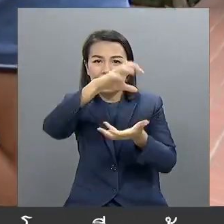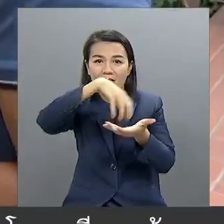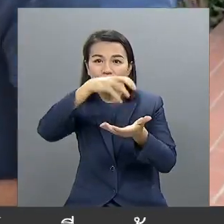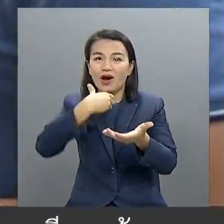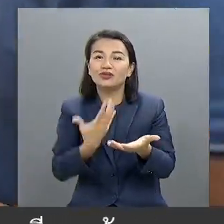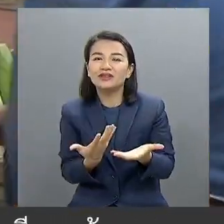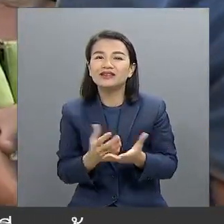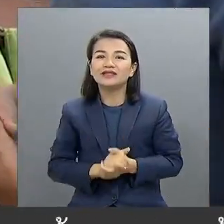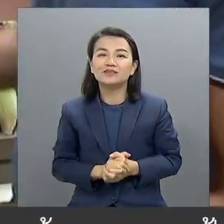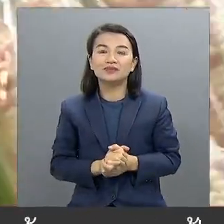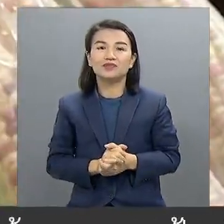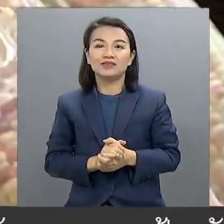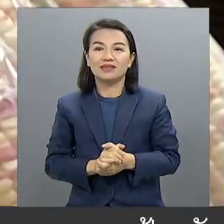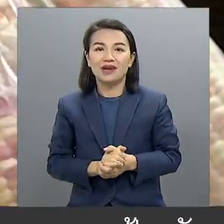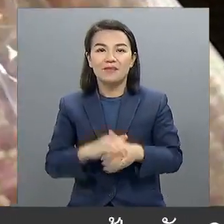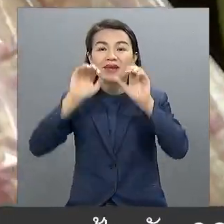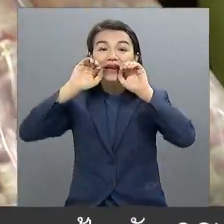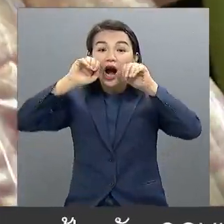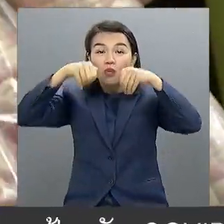ต้มีเข้าโพทสๆ มาทุกวนเลยค่